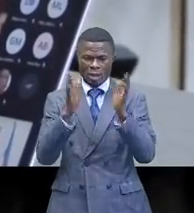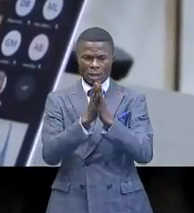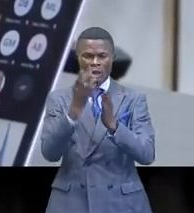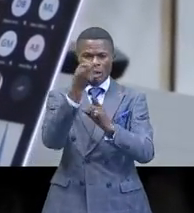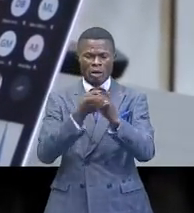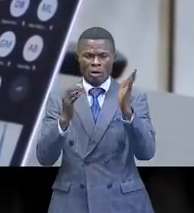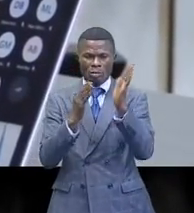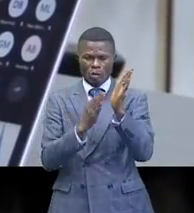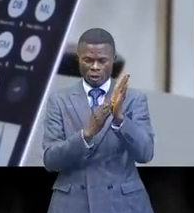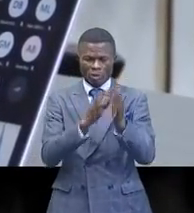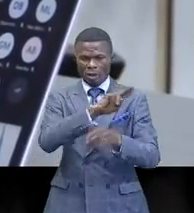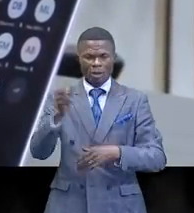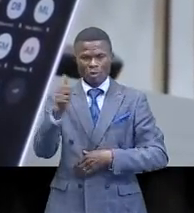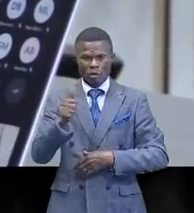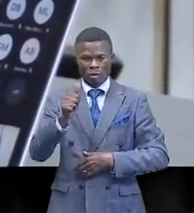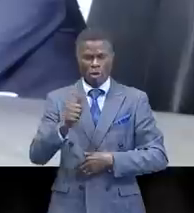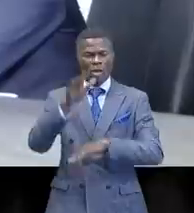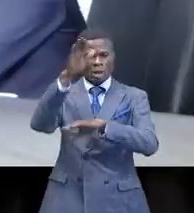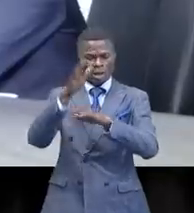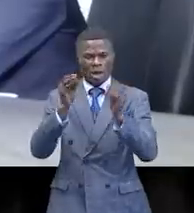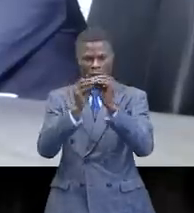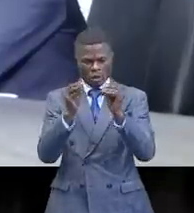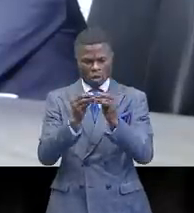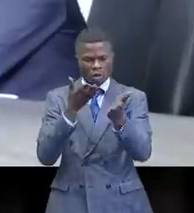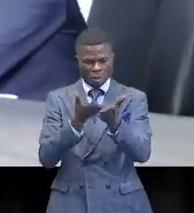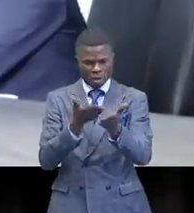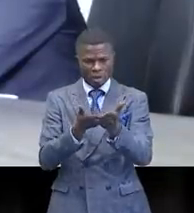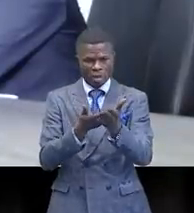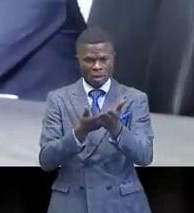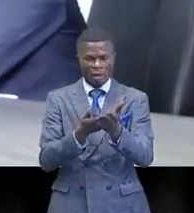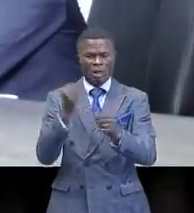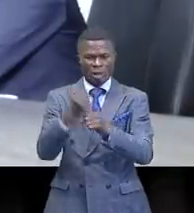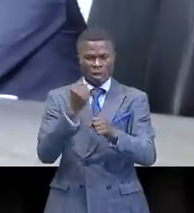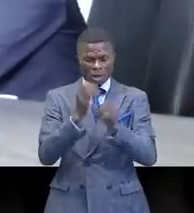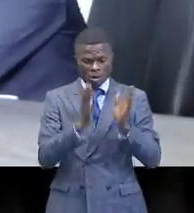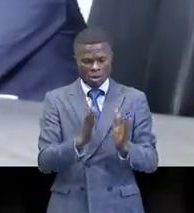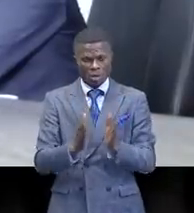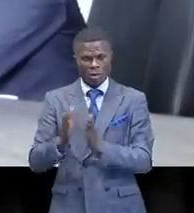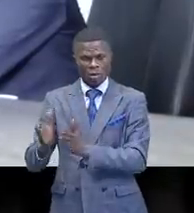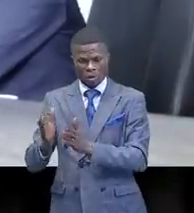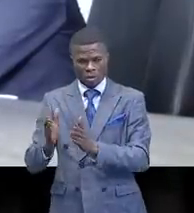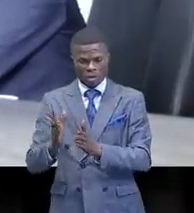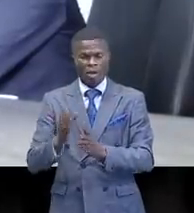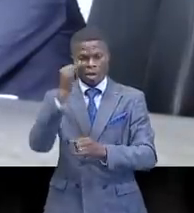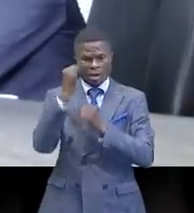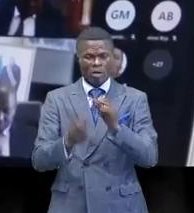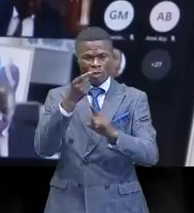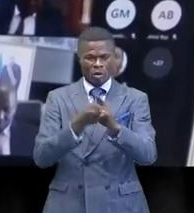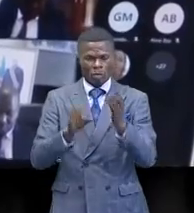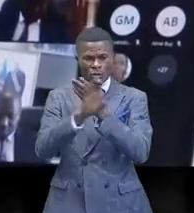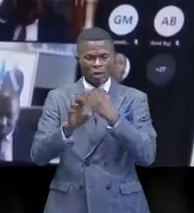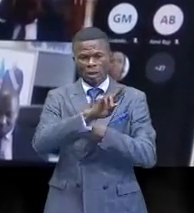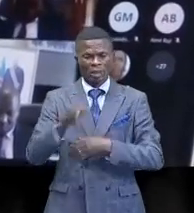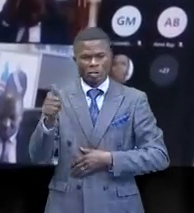au 10 septembre 2021. La convocation de ces assises, dont les travaux préparatoires ont été bouclés au mois de juillet